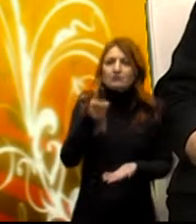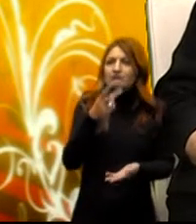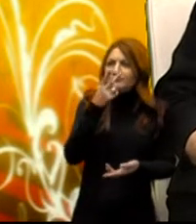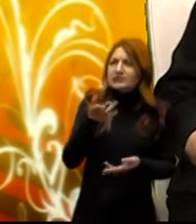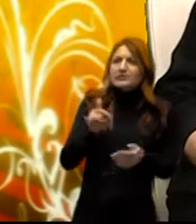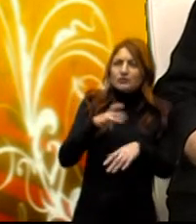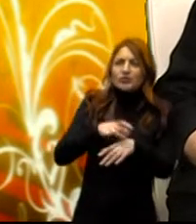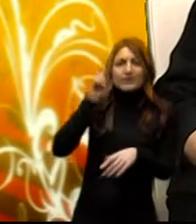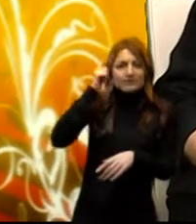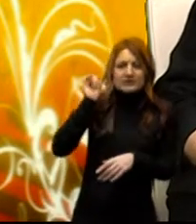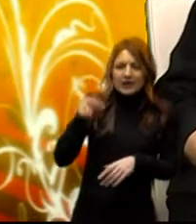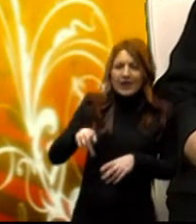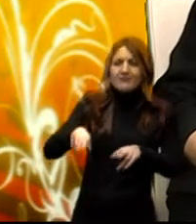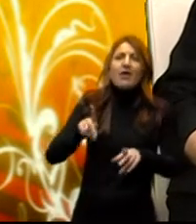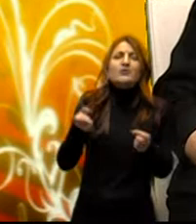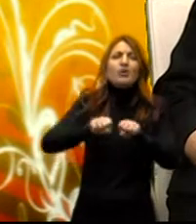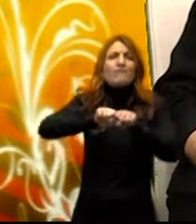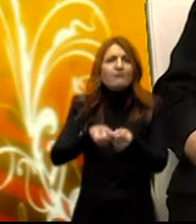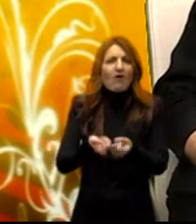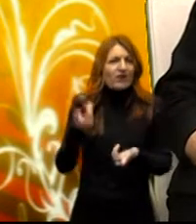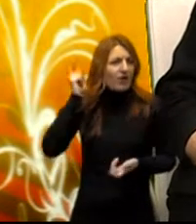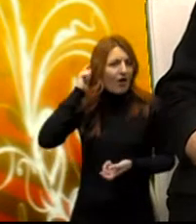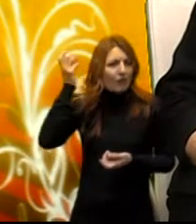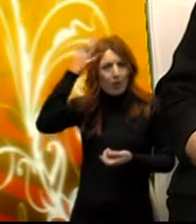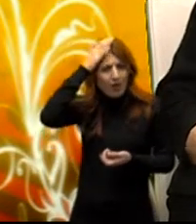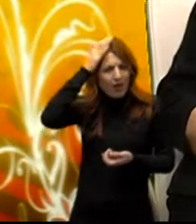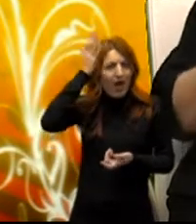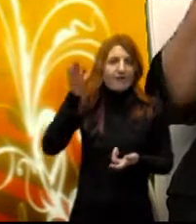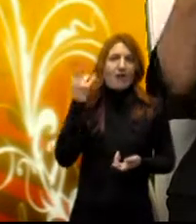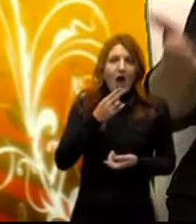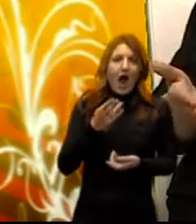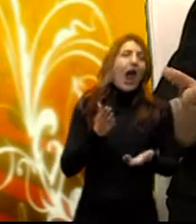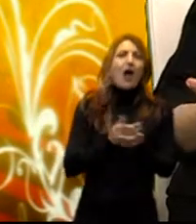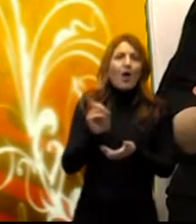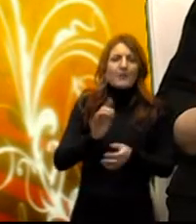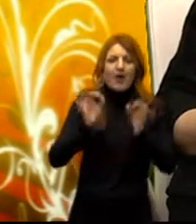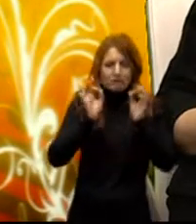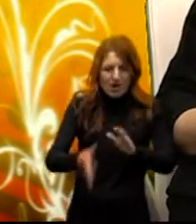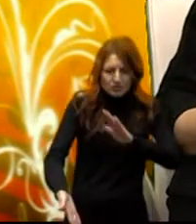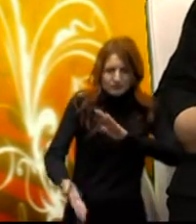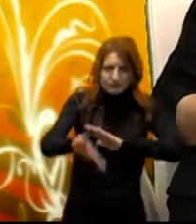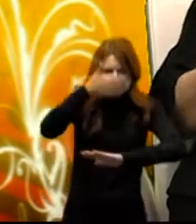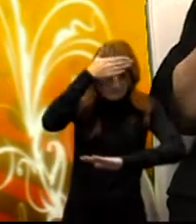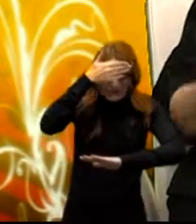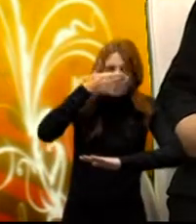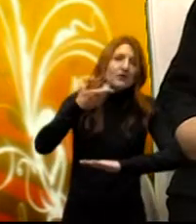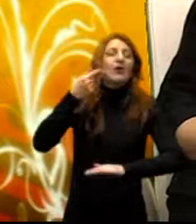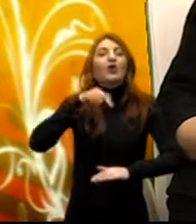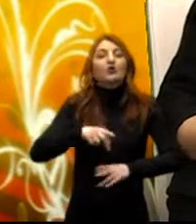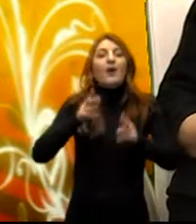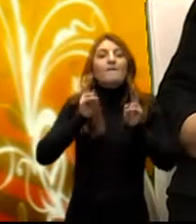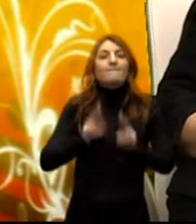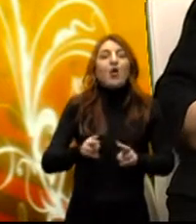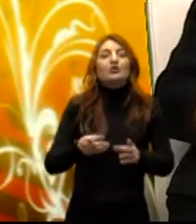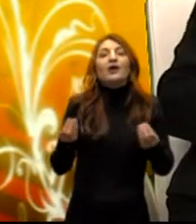da li je došlo do neke povrede u glavi. Mm-hmm. Ali sigurno jedan takav pad, ako nije direktno bio udarac u glavu, nije, može biti trigger